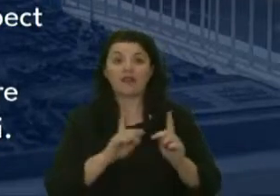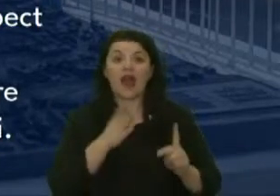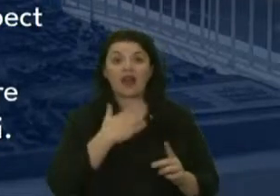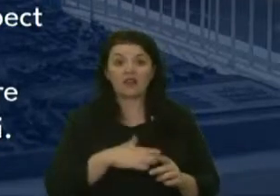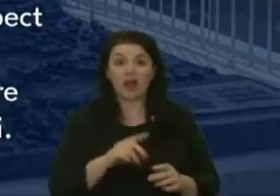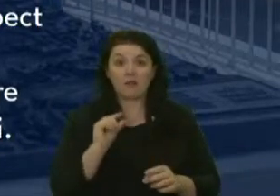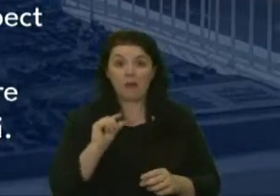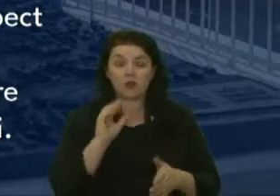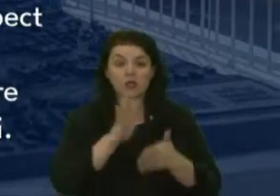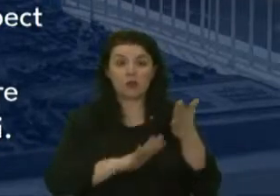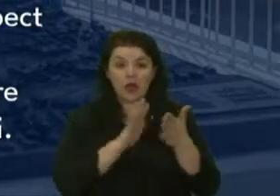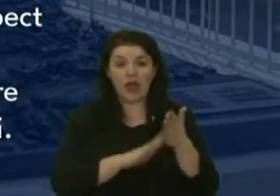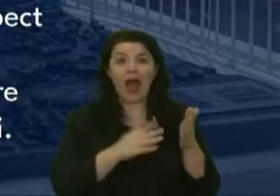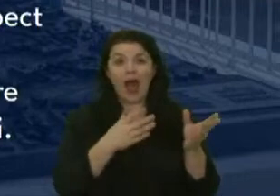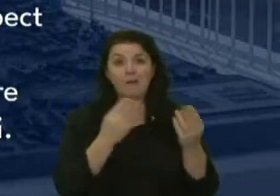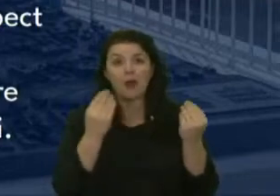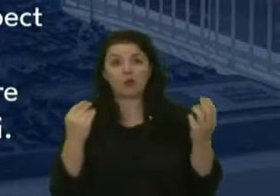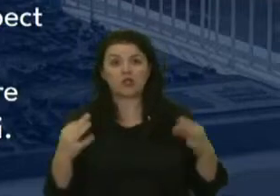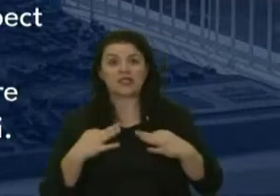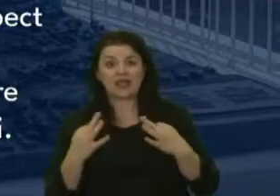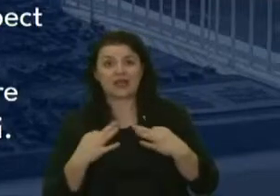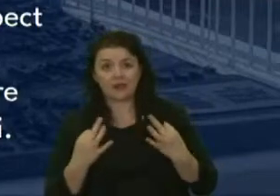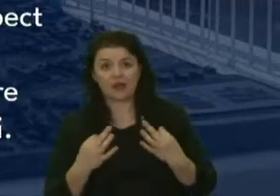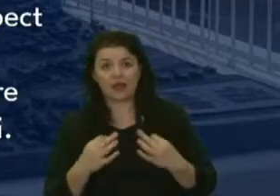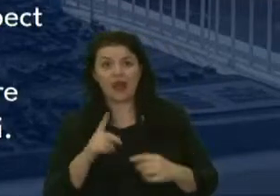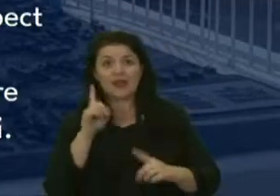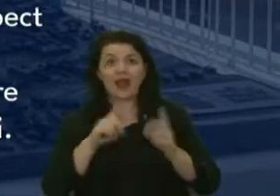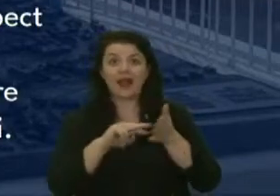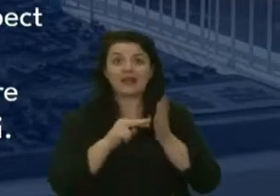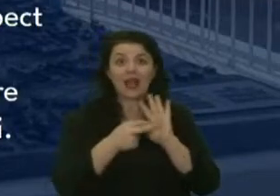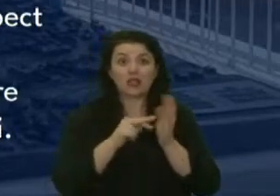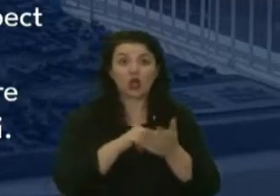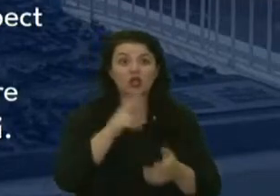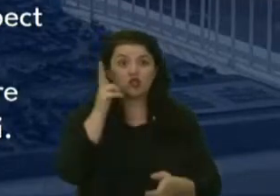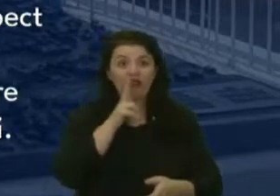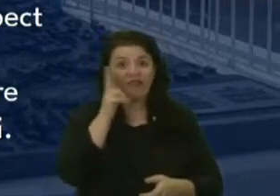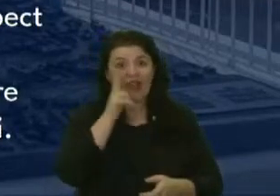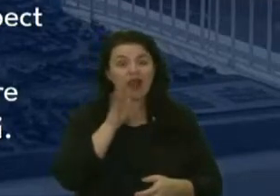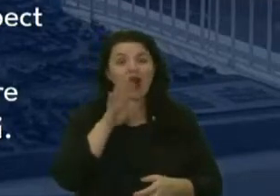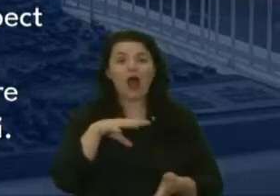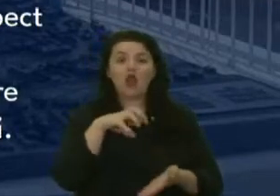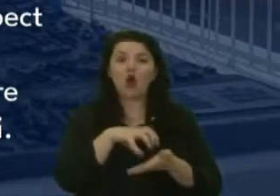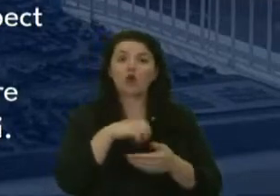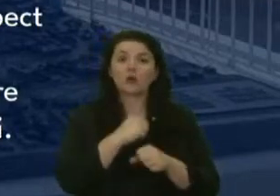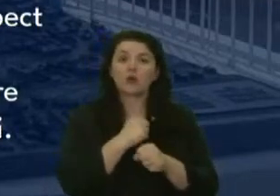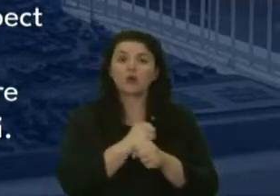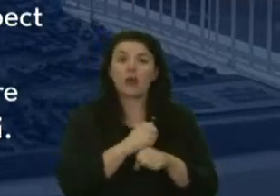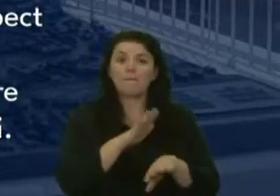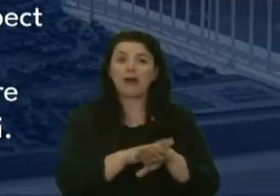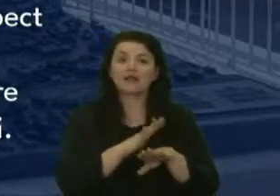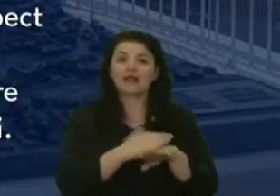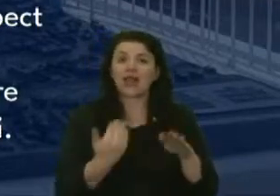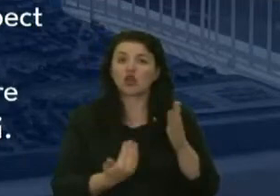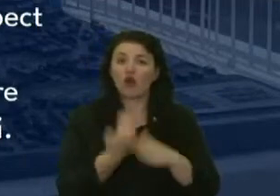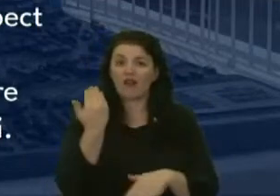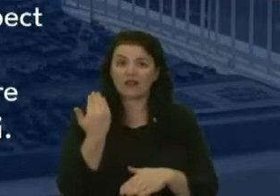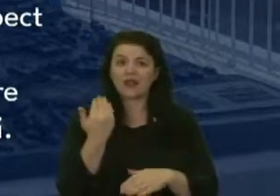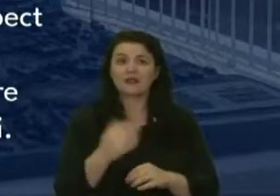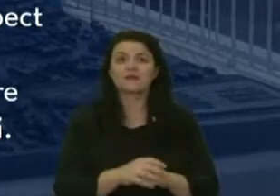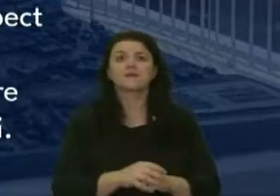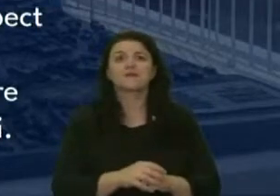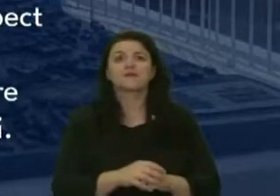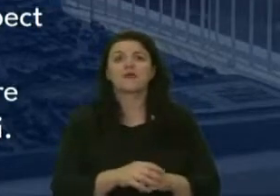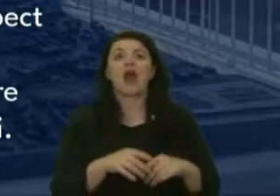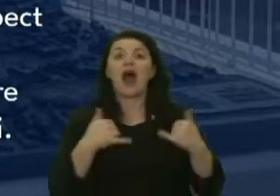puțină poluar ai mai multă sănătate dacă ai tehnologii verzi ai mai multe locuri de muncă bazate pe inovare care s mai bine plătite Deci până în ultima